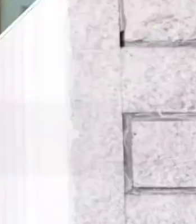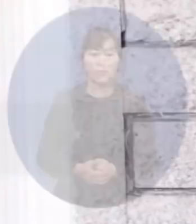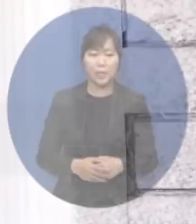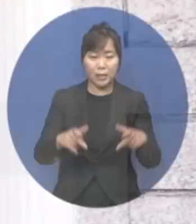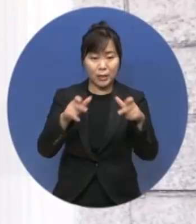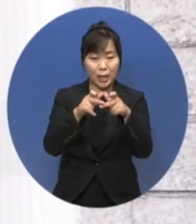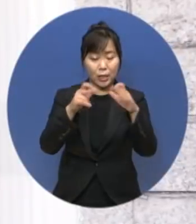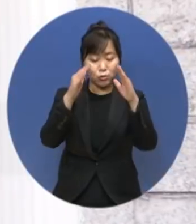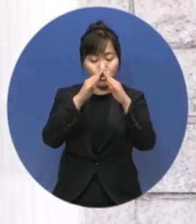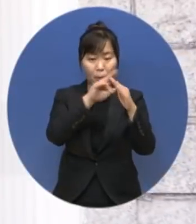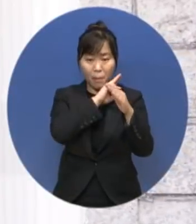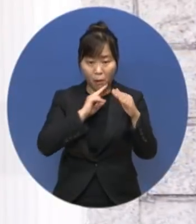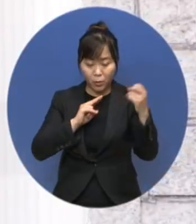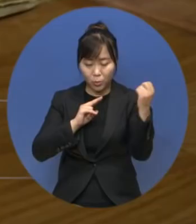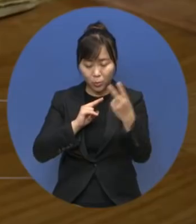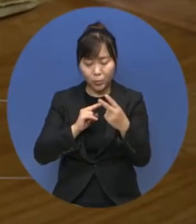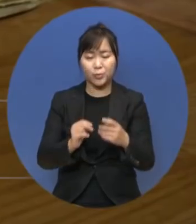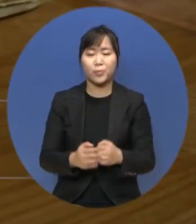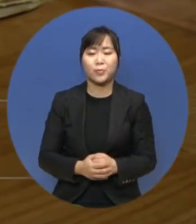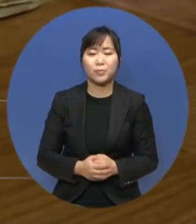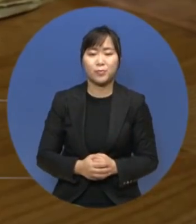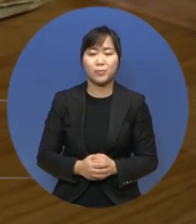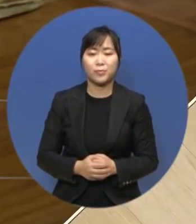장애인 주거 편의 및